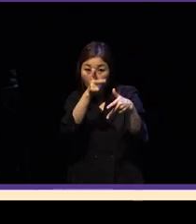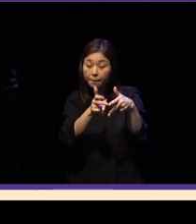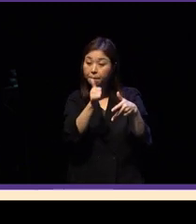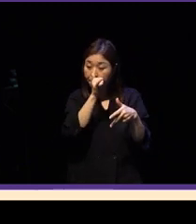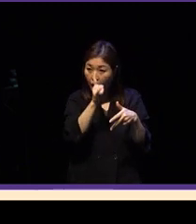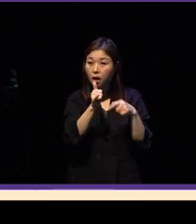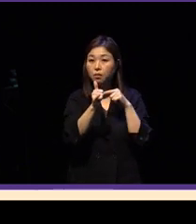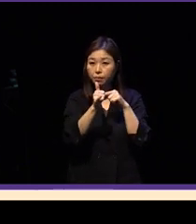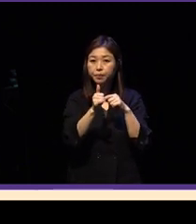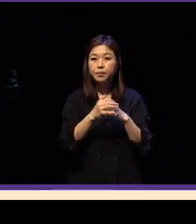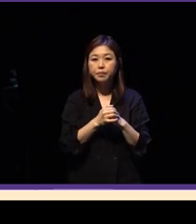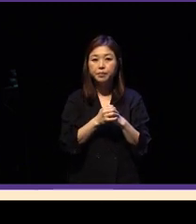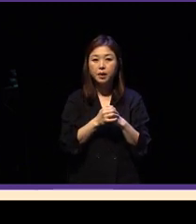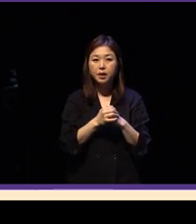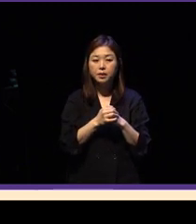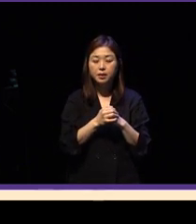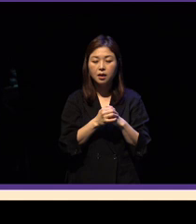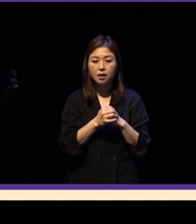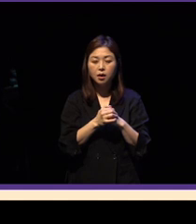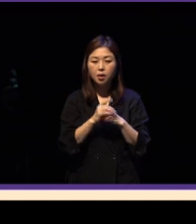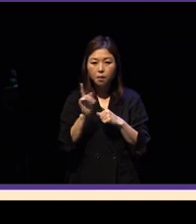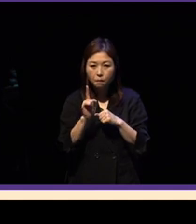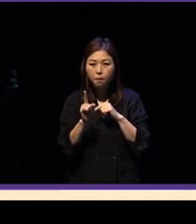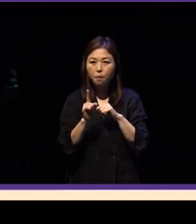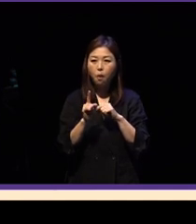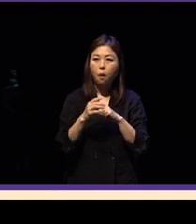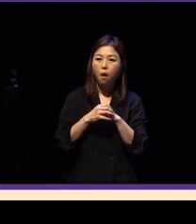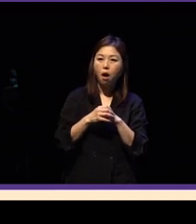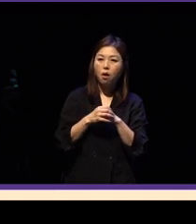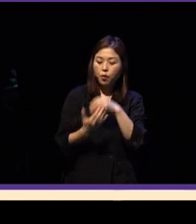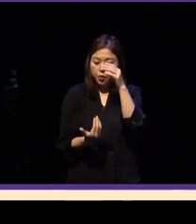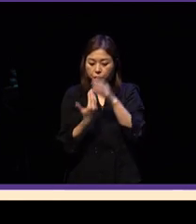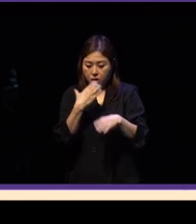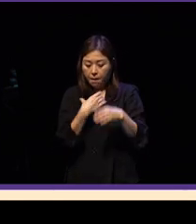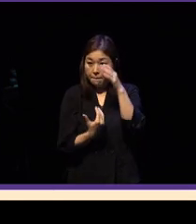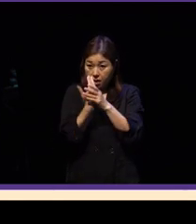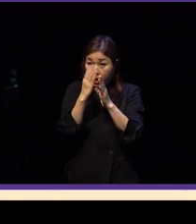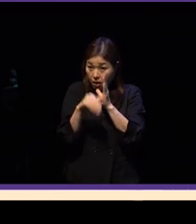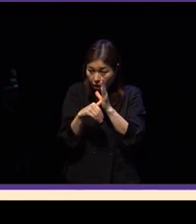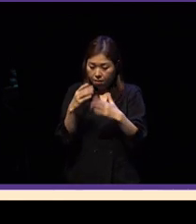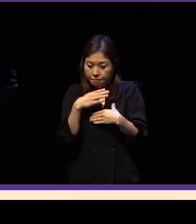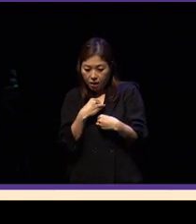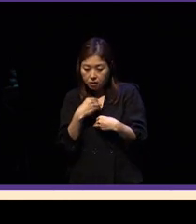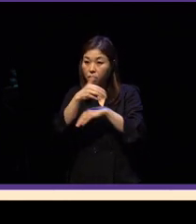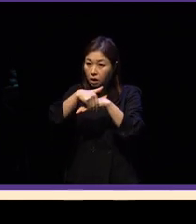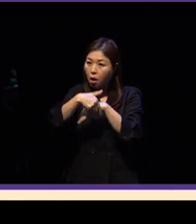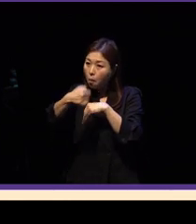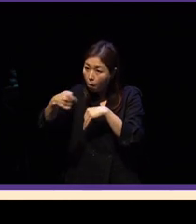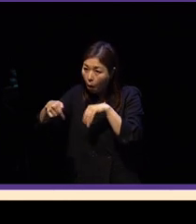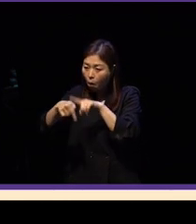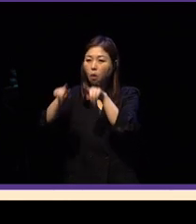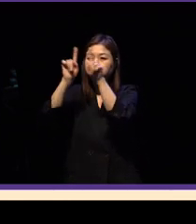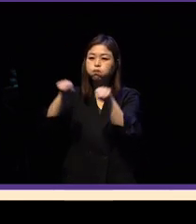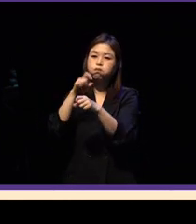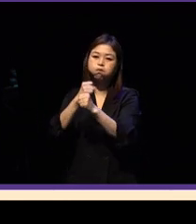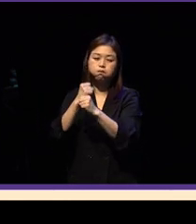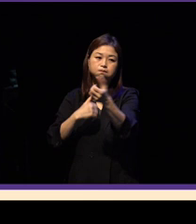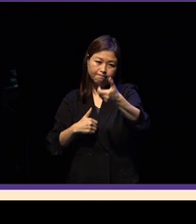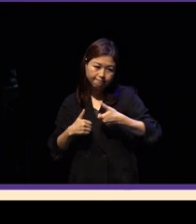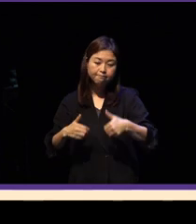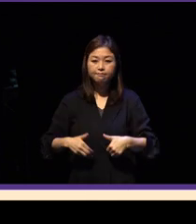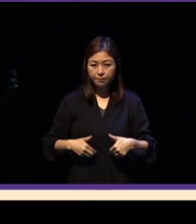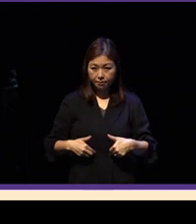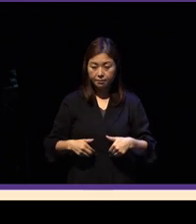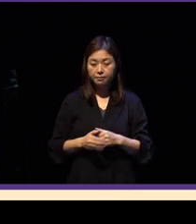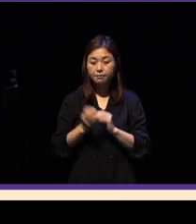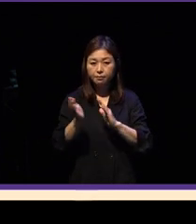경우에는 재해 대책 계획서와 안전 관리 계획서를 필수로 제출하셔야 합니다. 그리고 기타